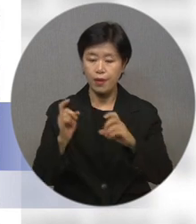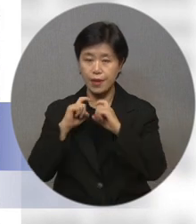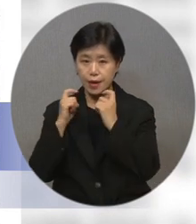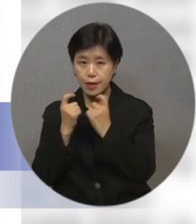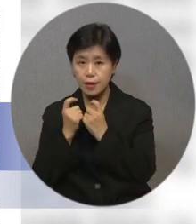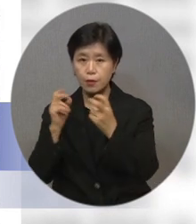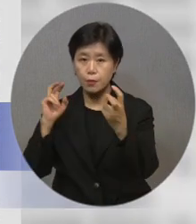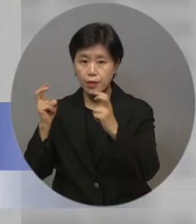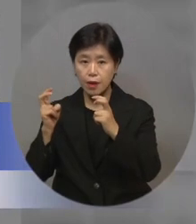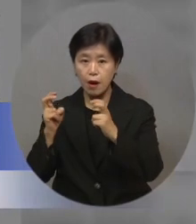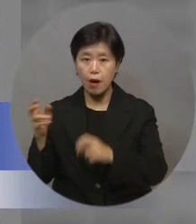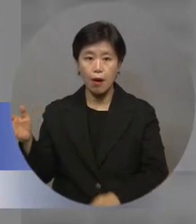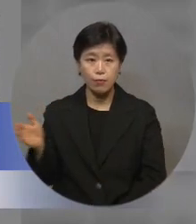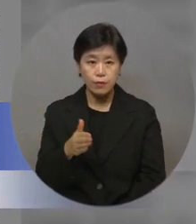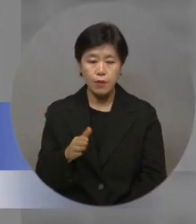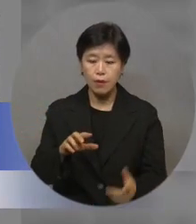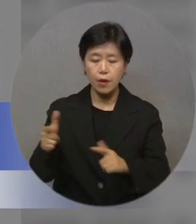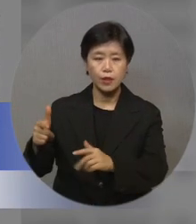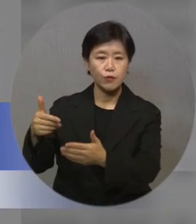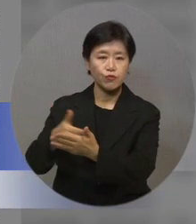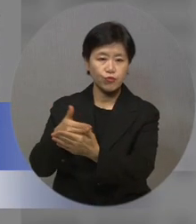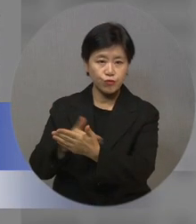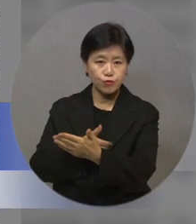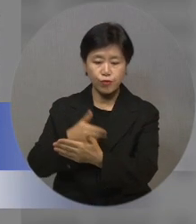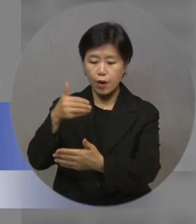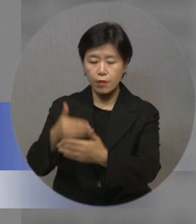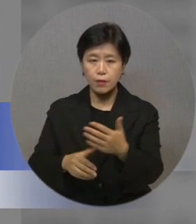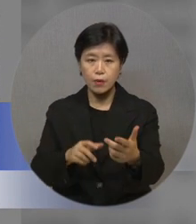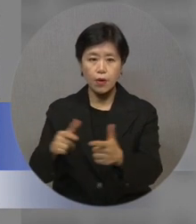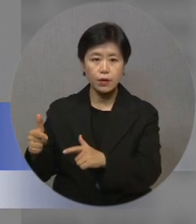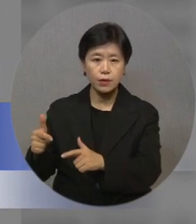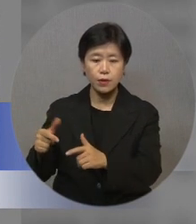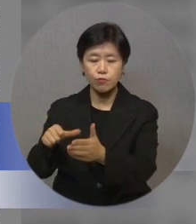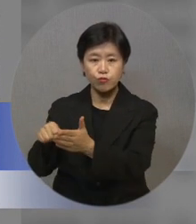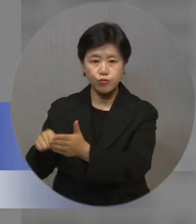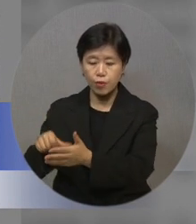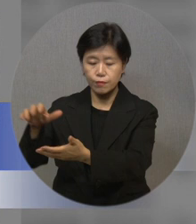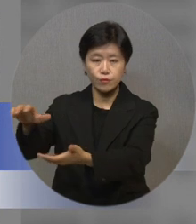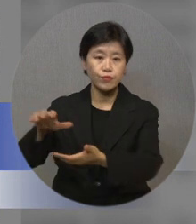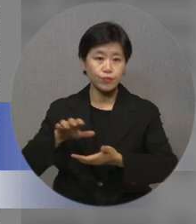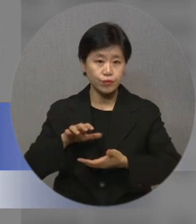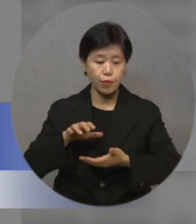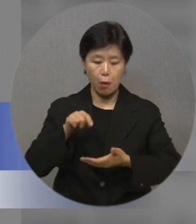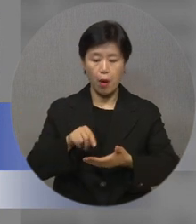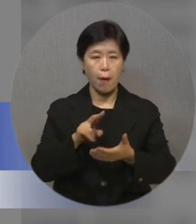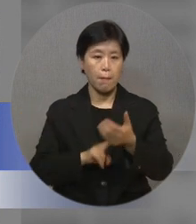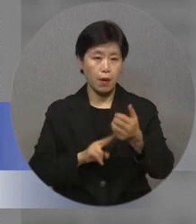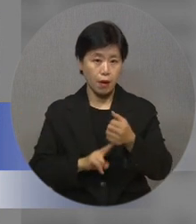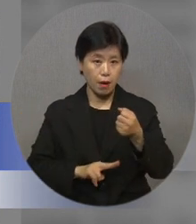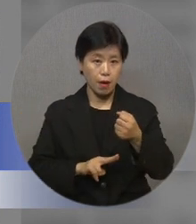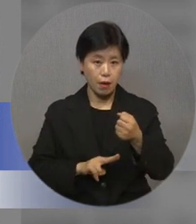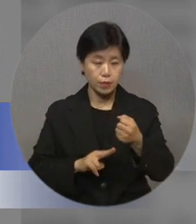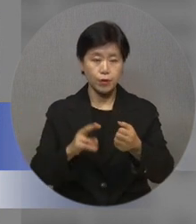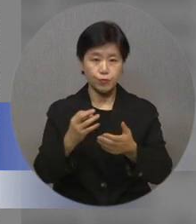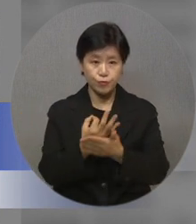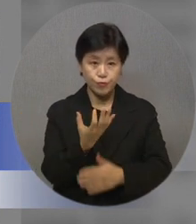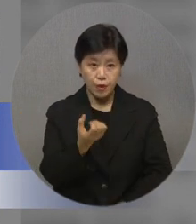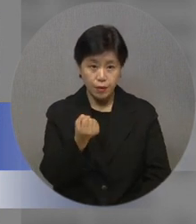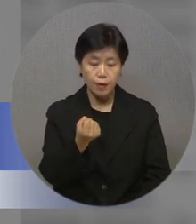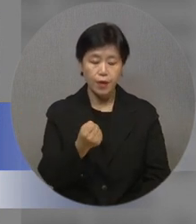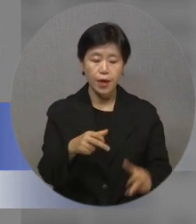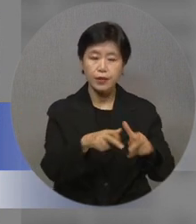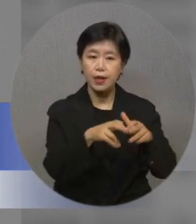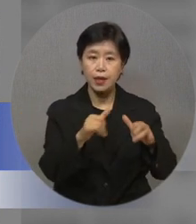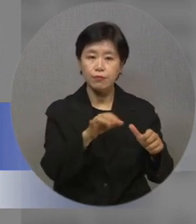기업으로부터 중고 물품이나 제고 2월 상품을 기증받아이 판매한 수익으로 장애인을 고용하는 장애인